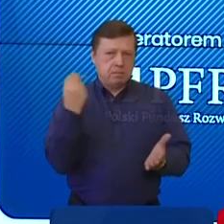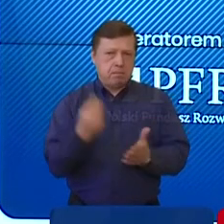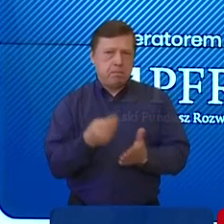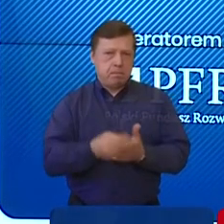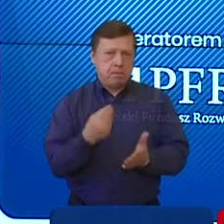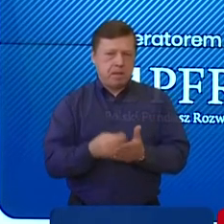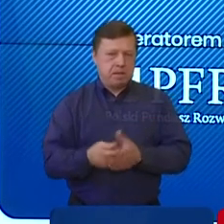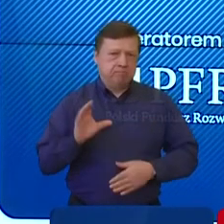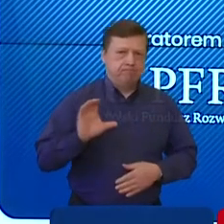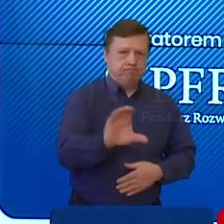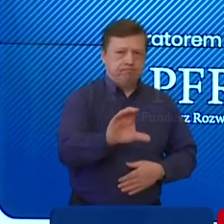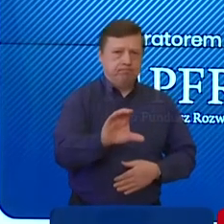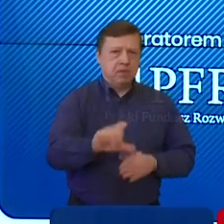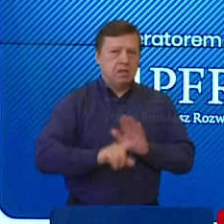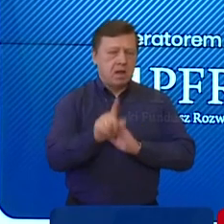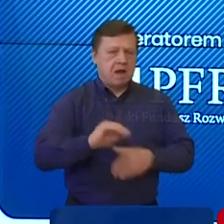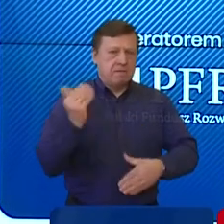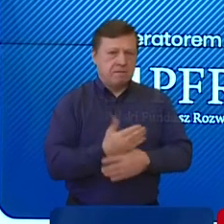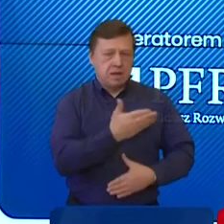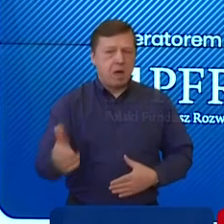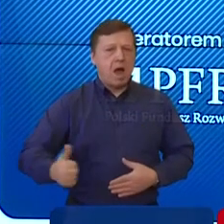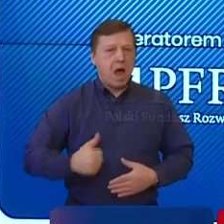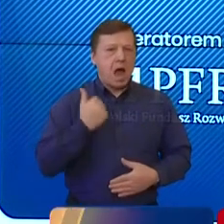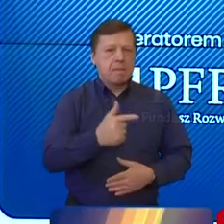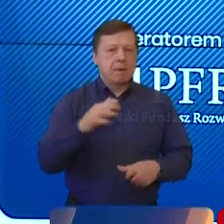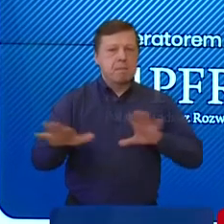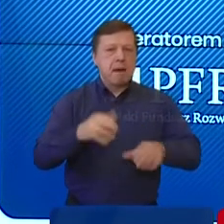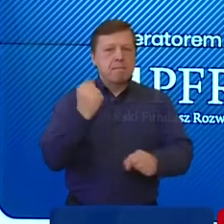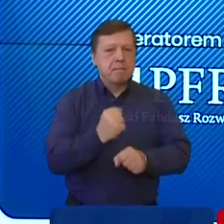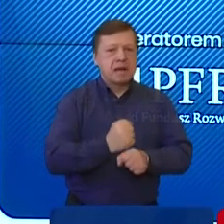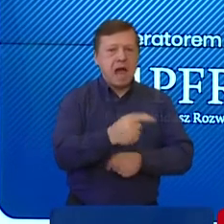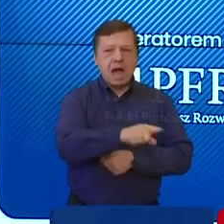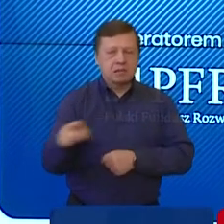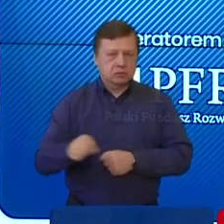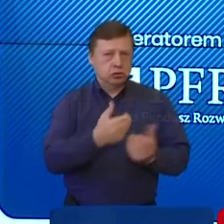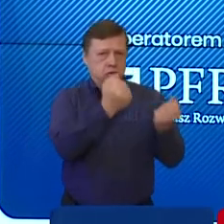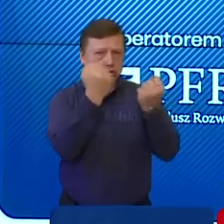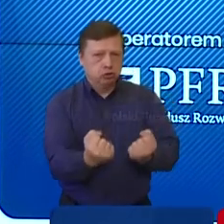do przedsiębiorców po to, żeby ratowali miejsca pracy. I tak ten